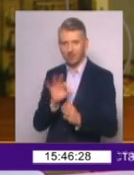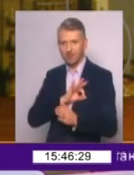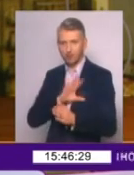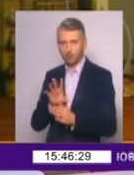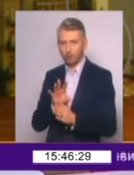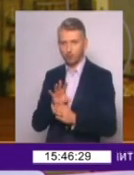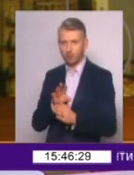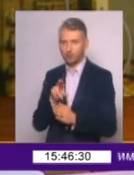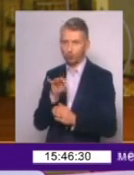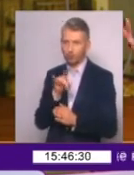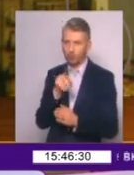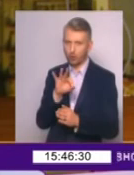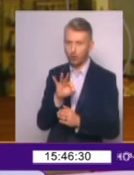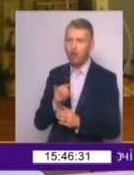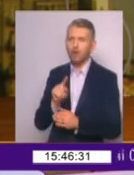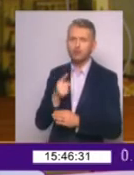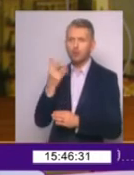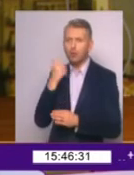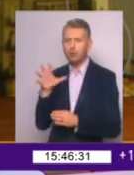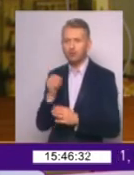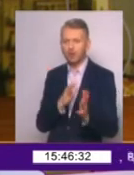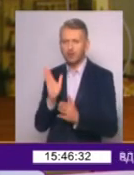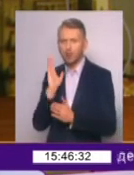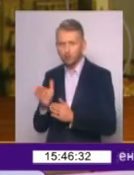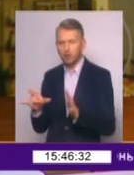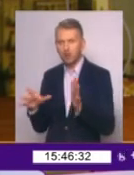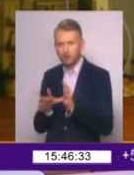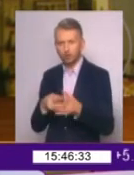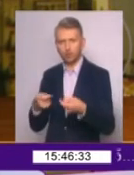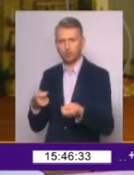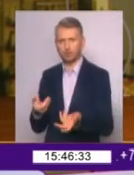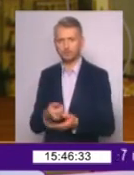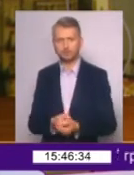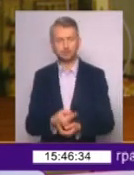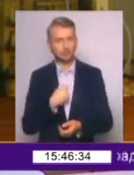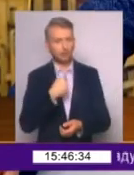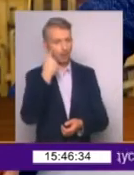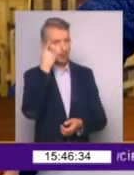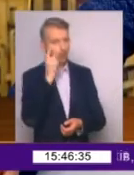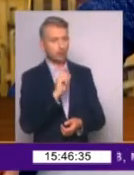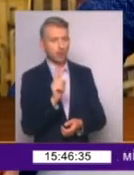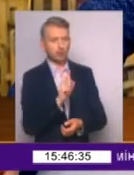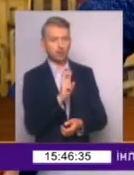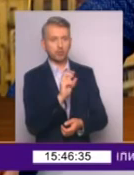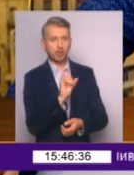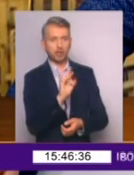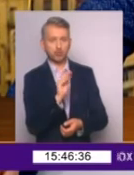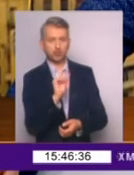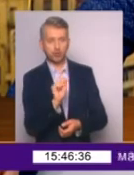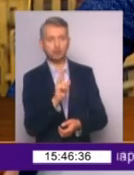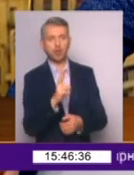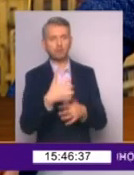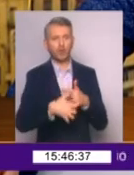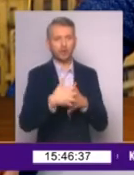і коли повністю вже вся ця система перейде до електронних торгів? Я думаю, що біржа, як посередник